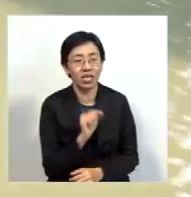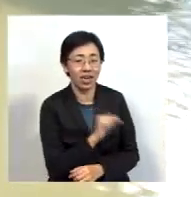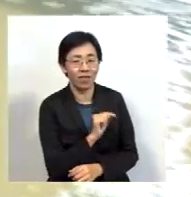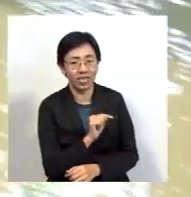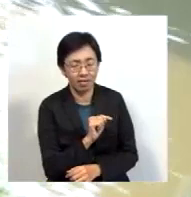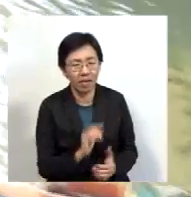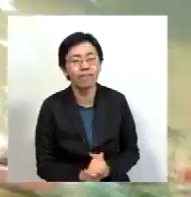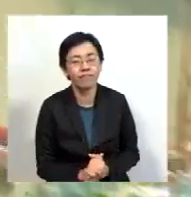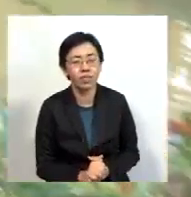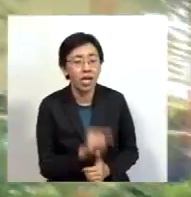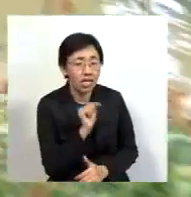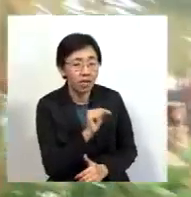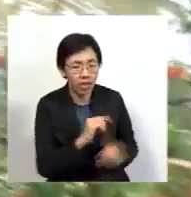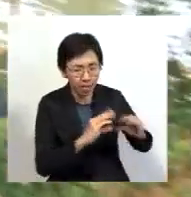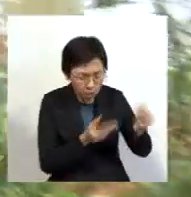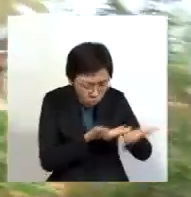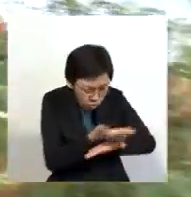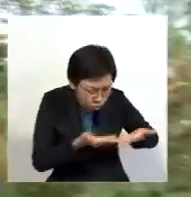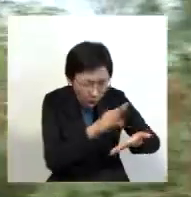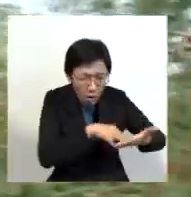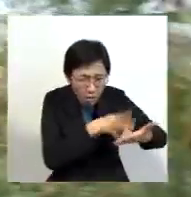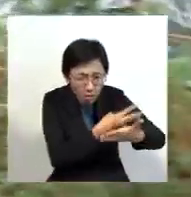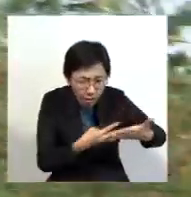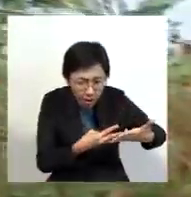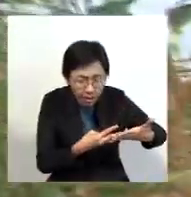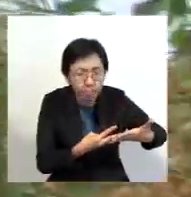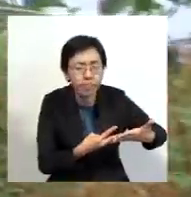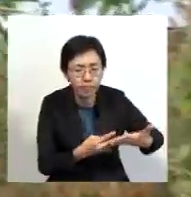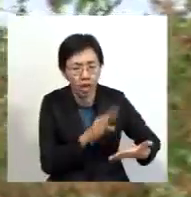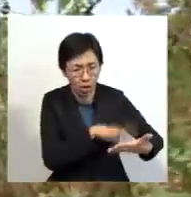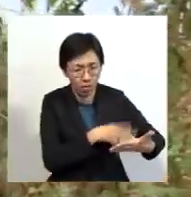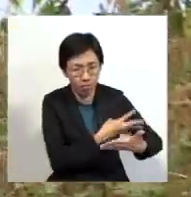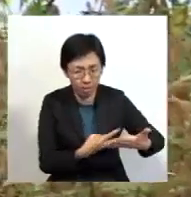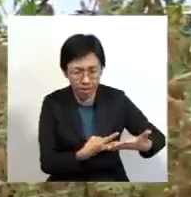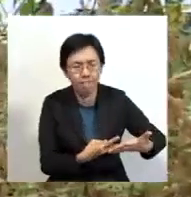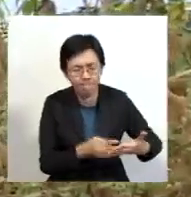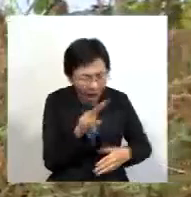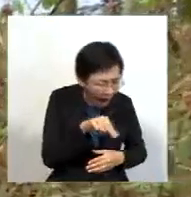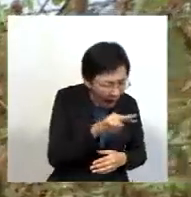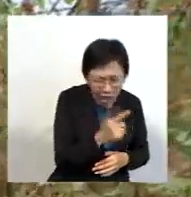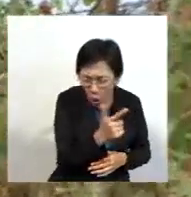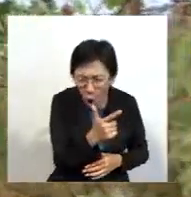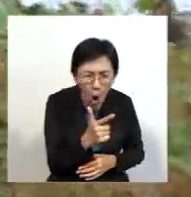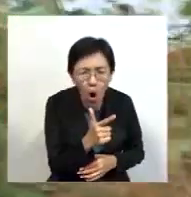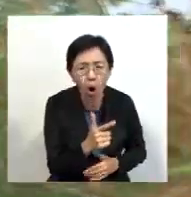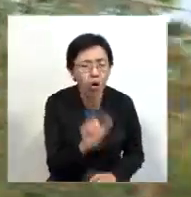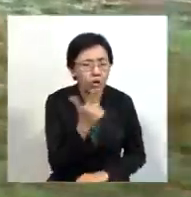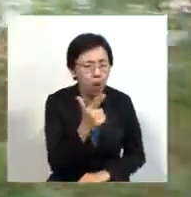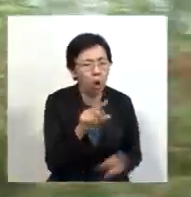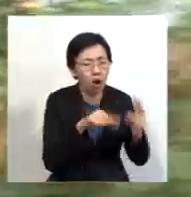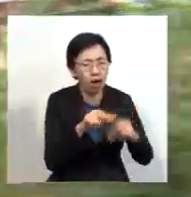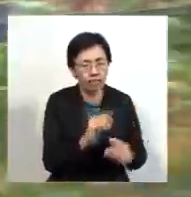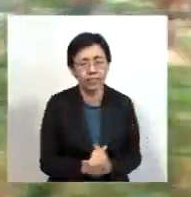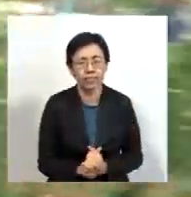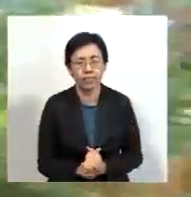ที่อยู่ระหว่างการประชุมวางแผนเพื่อที่จะปฏิบัติการติดตามหรือว่าค้นหาทองนะคะโดย